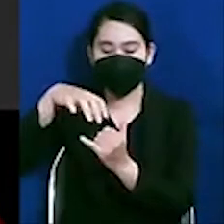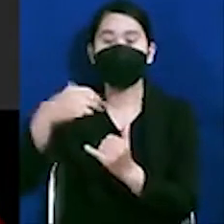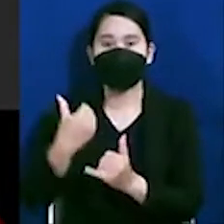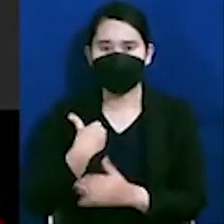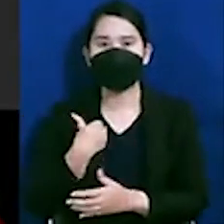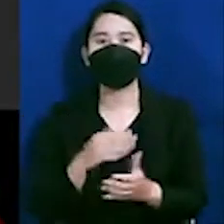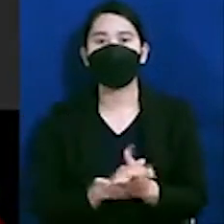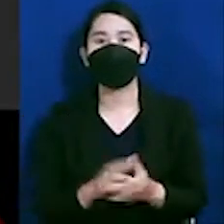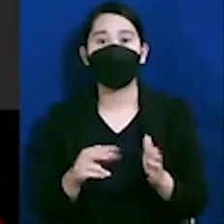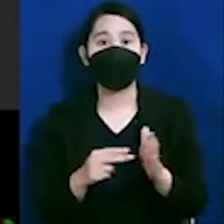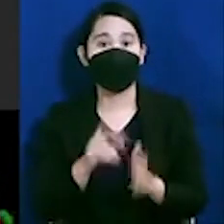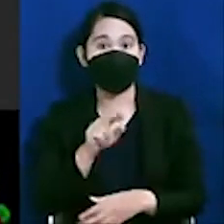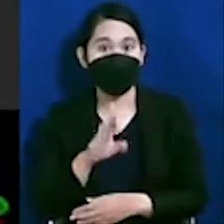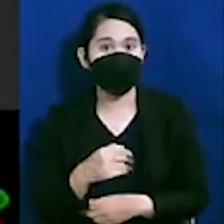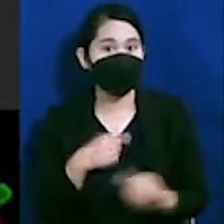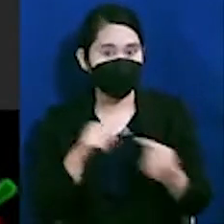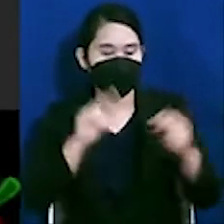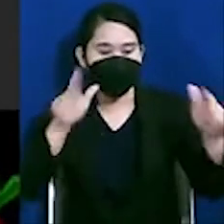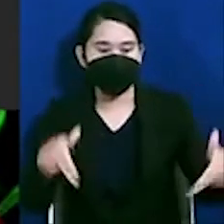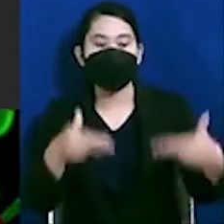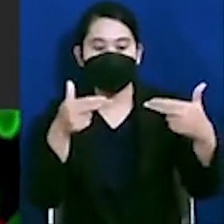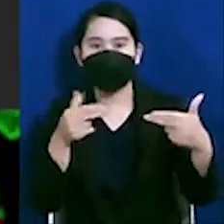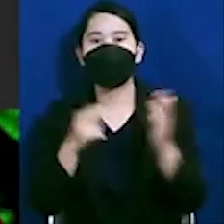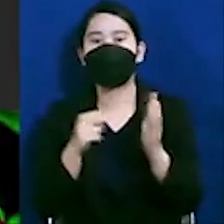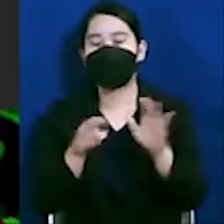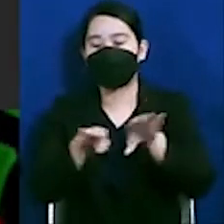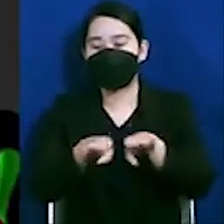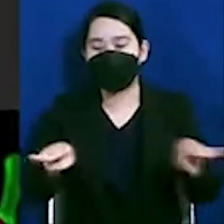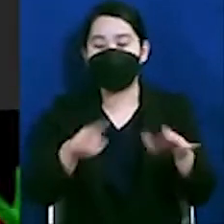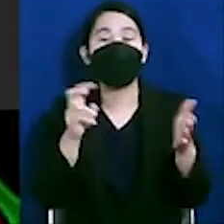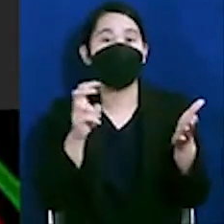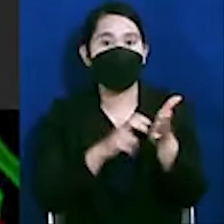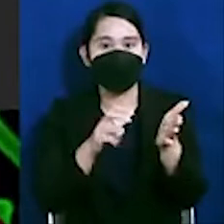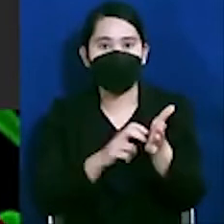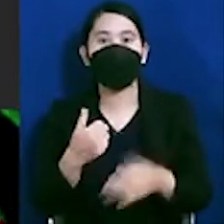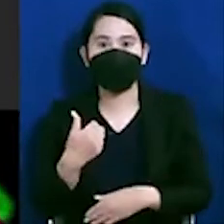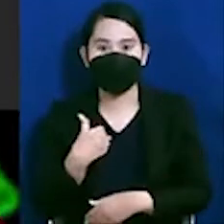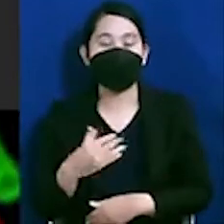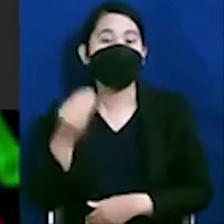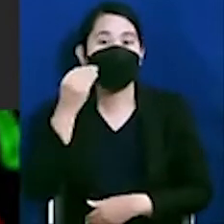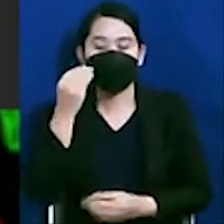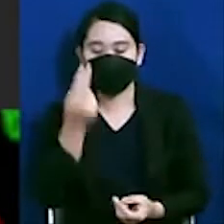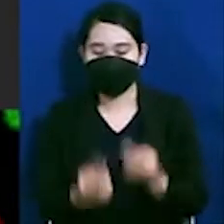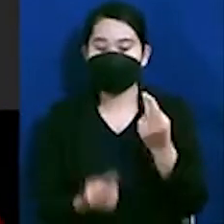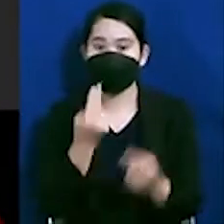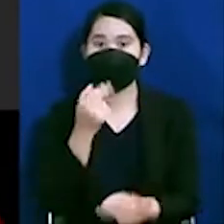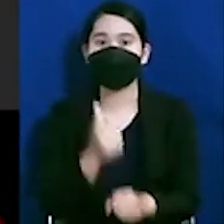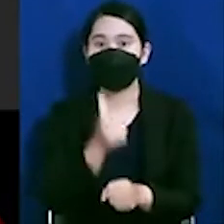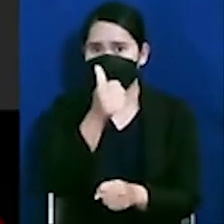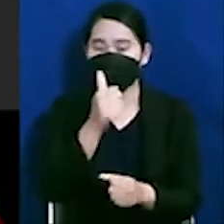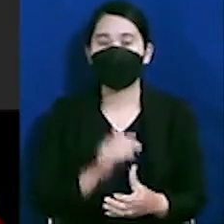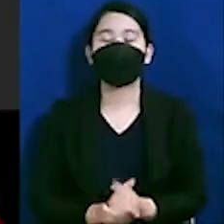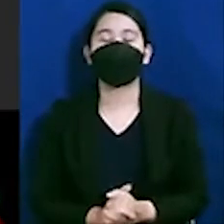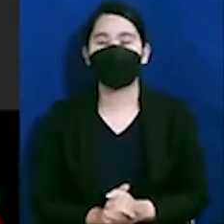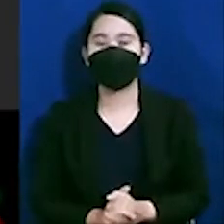หลายแห่งมีเทเลเมติกส์สิ้นนะครับที่ได้รับการรับรองมาตรฐานมีระบบการเยี่ยมผู้ป่วยที่บ้านที่เรียกโกเมลcareนะครับเป็น